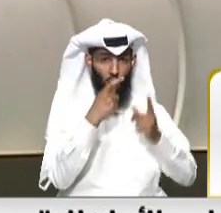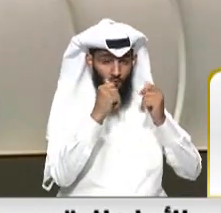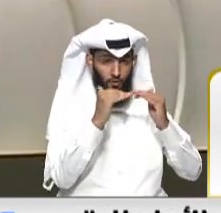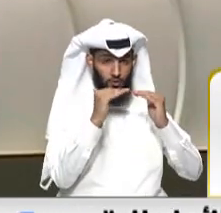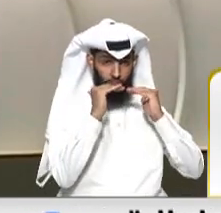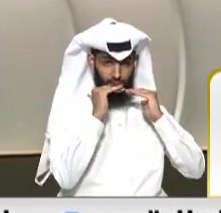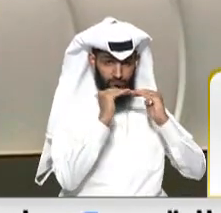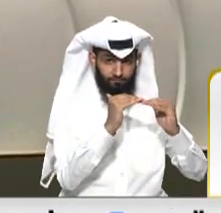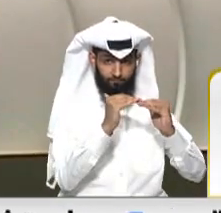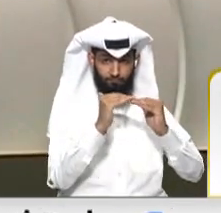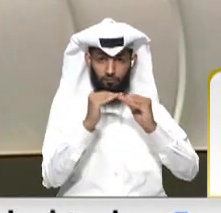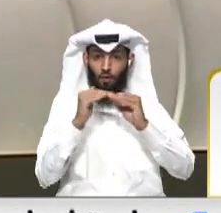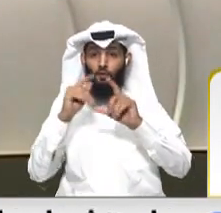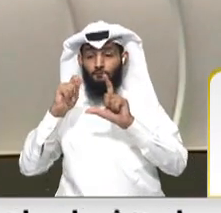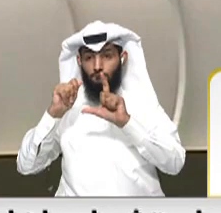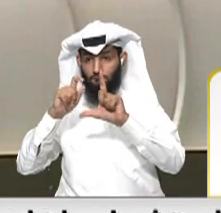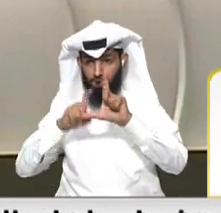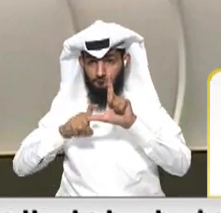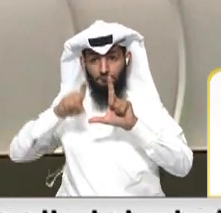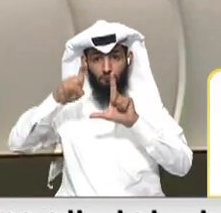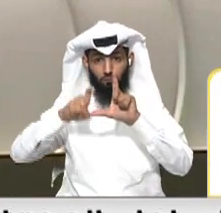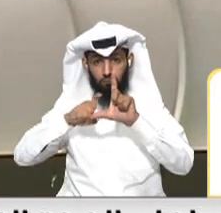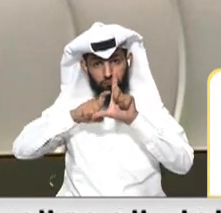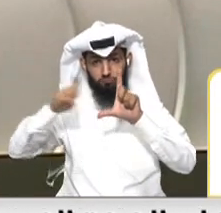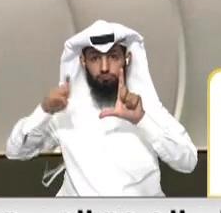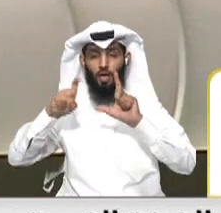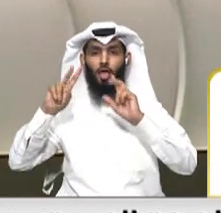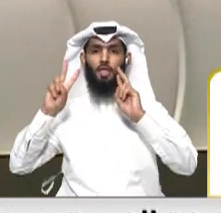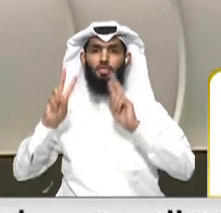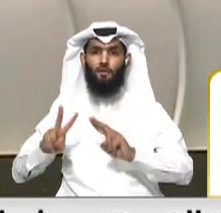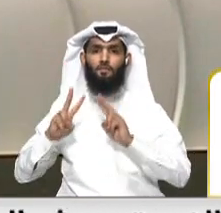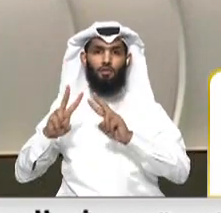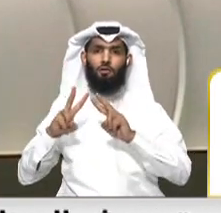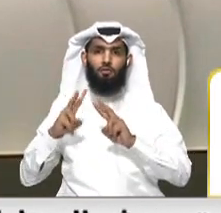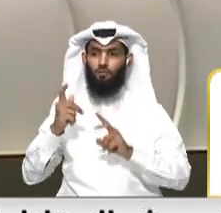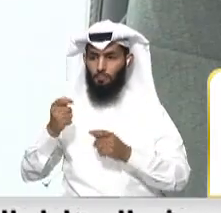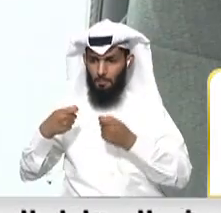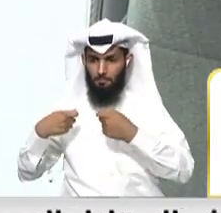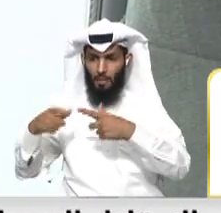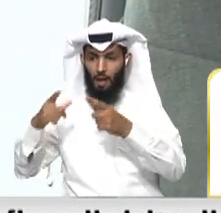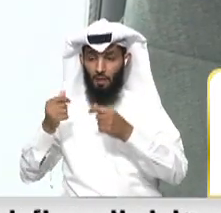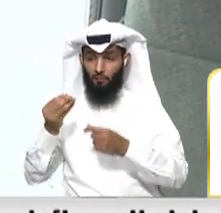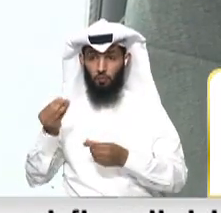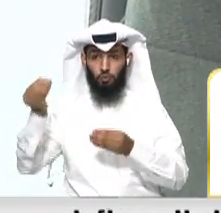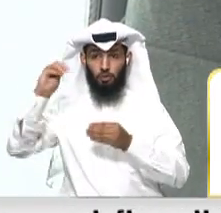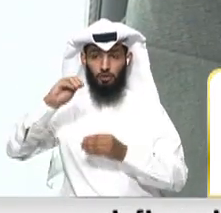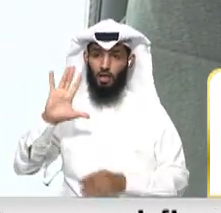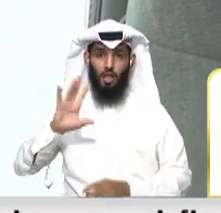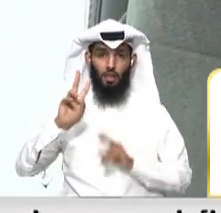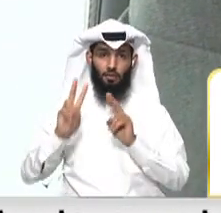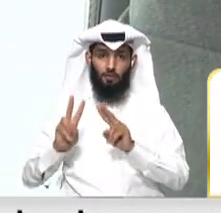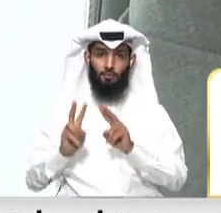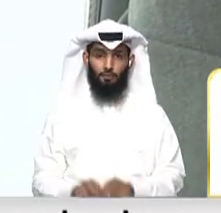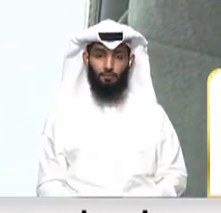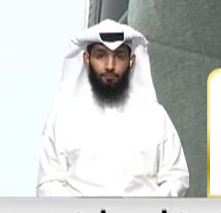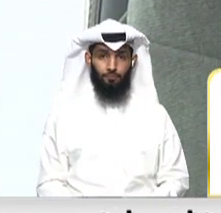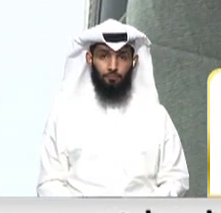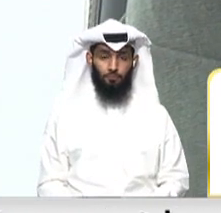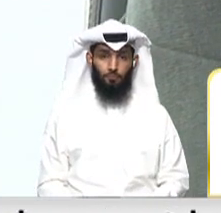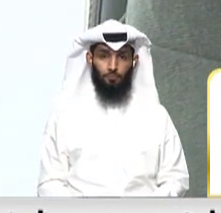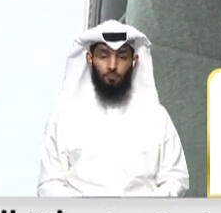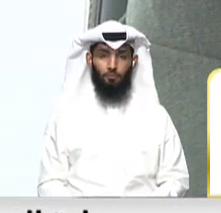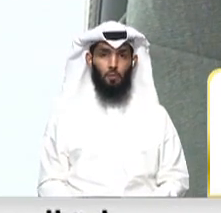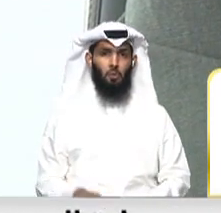بمعدلات التضخم، أي أن أي ارتفاع بمعدلات التضخم يعني ارتفاع